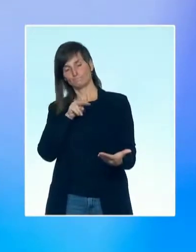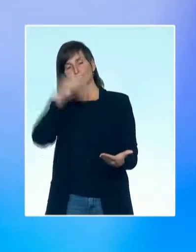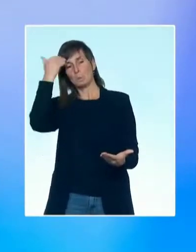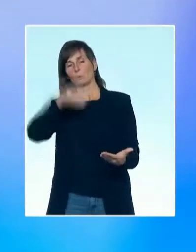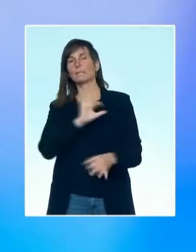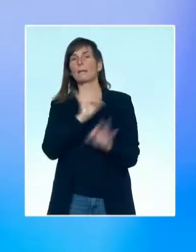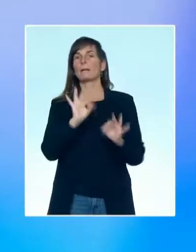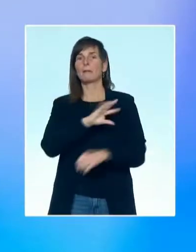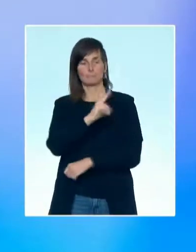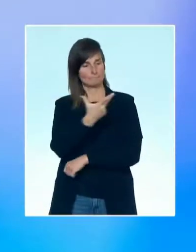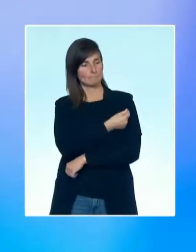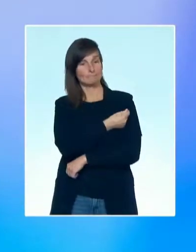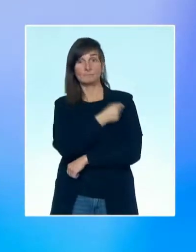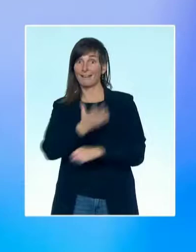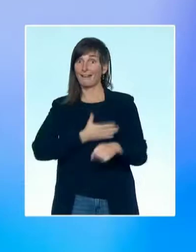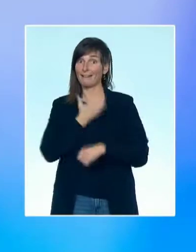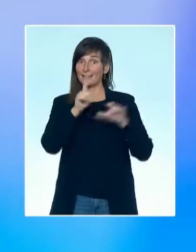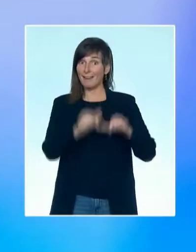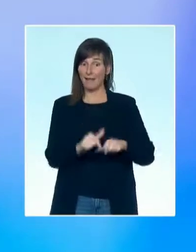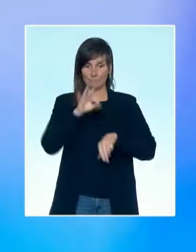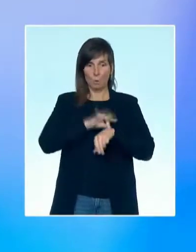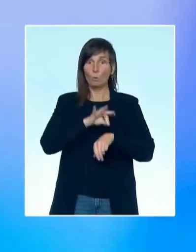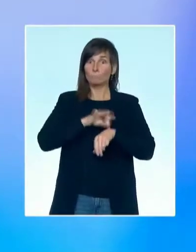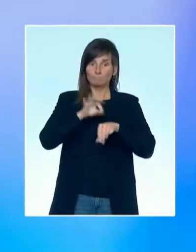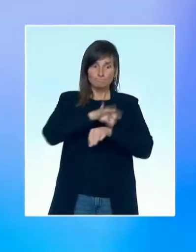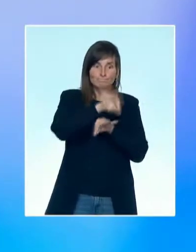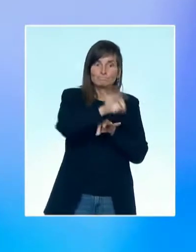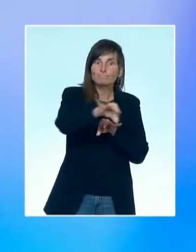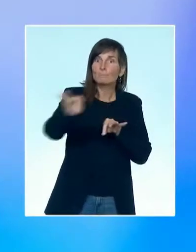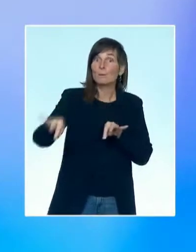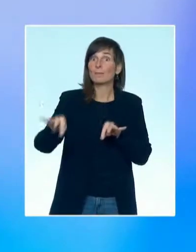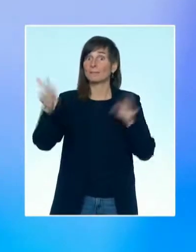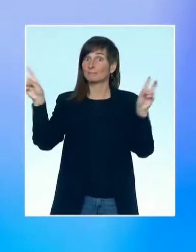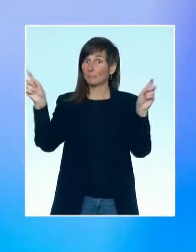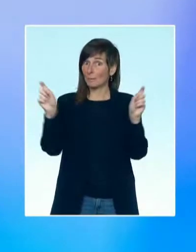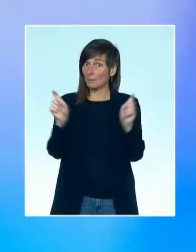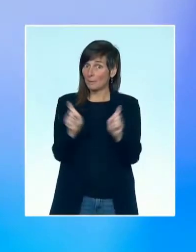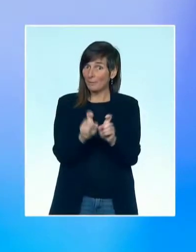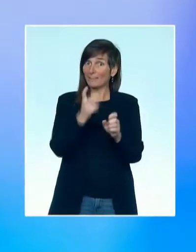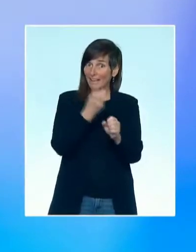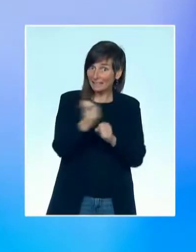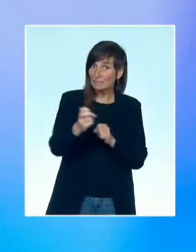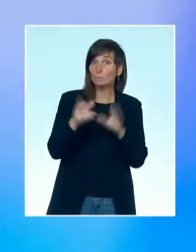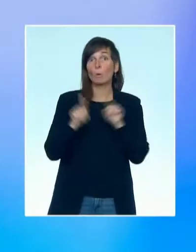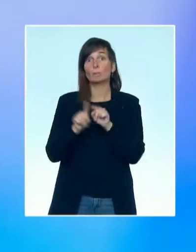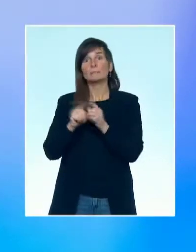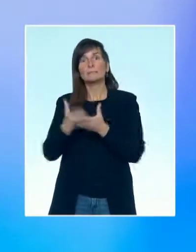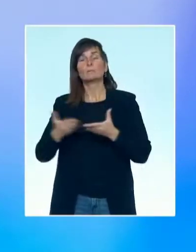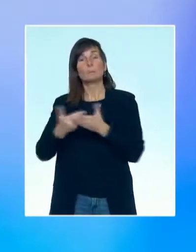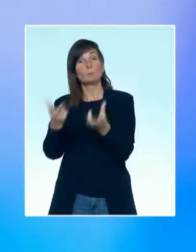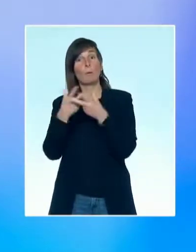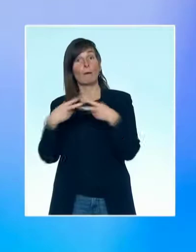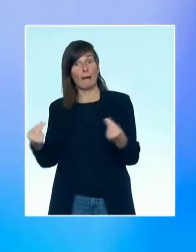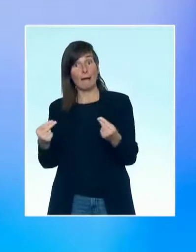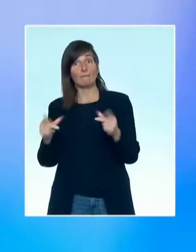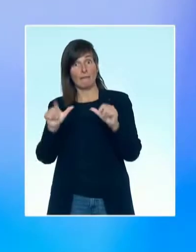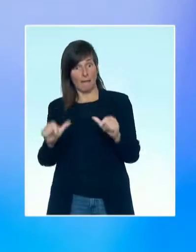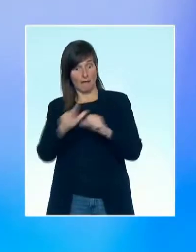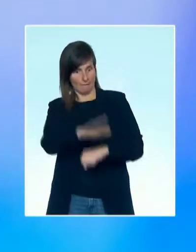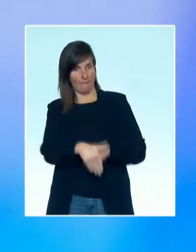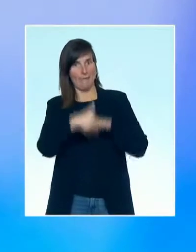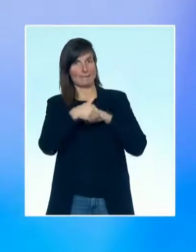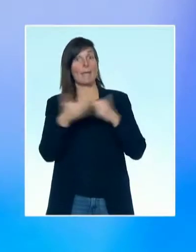limite les risques de contamination et protège très bien contre les formes graves, il perd en